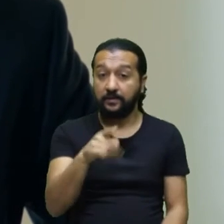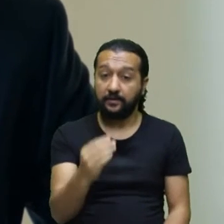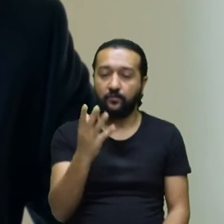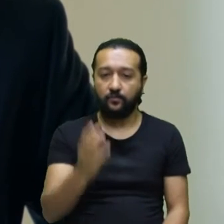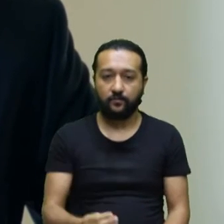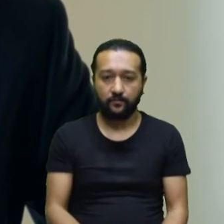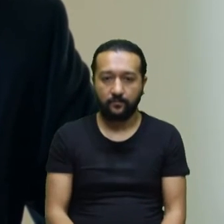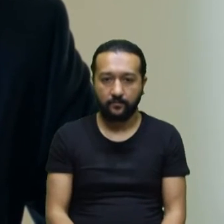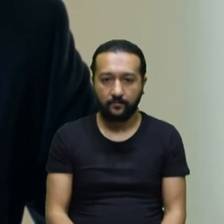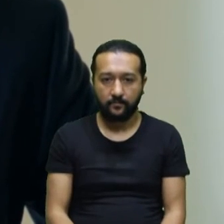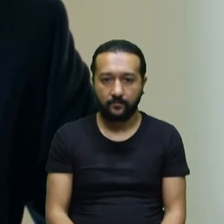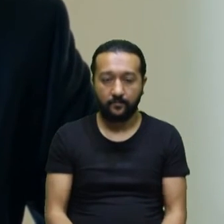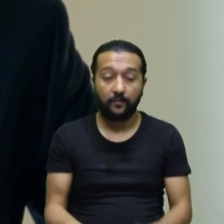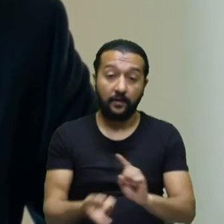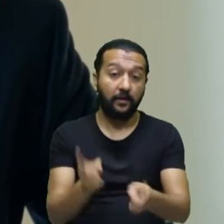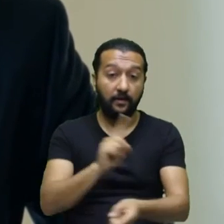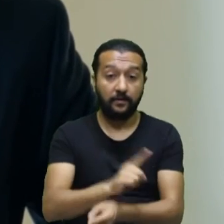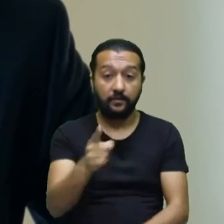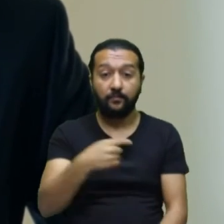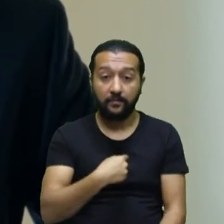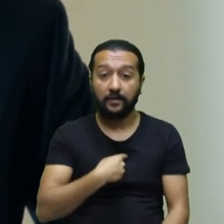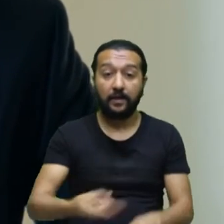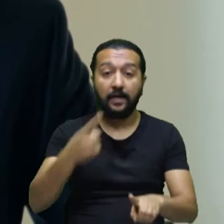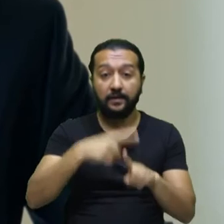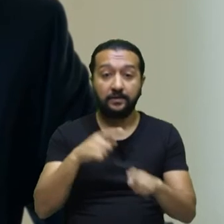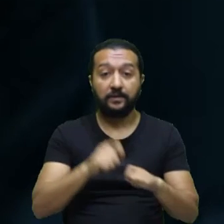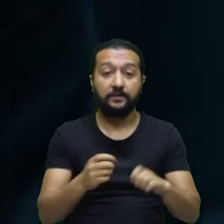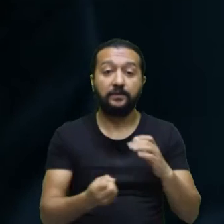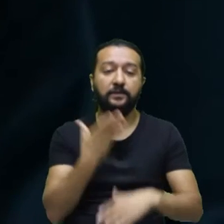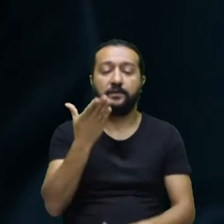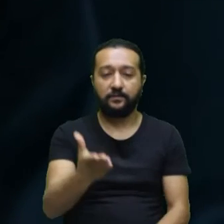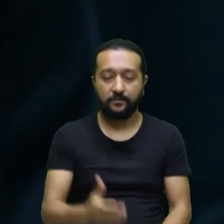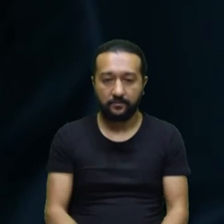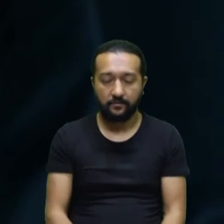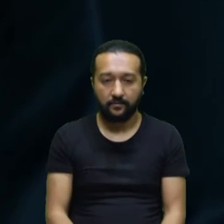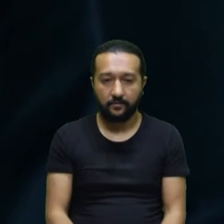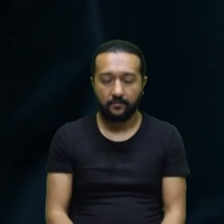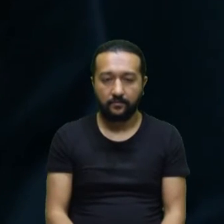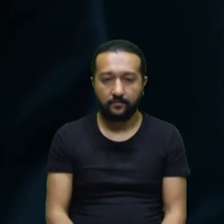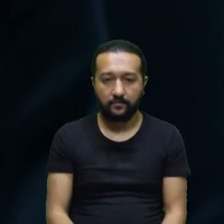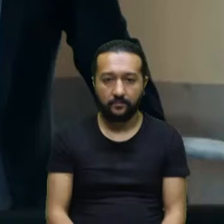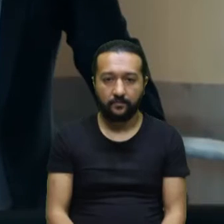Halletsen iyi olur. Aksi halde bana ekstra iş çıkarırsın.